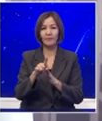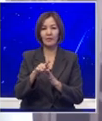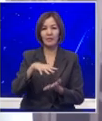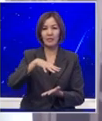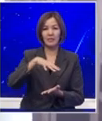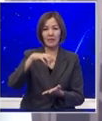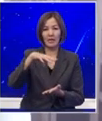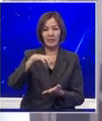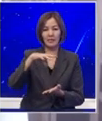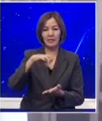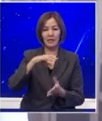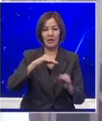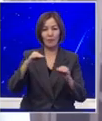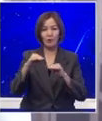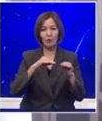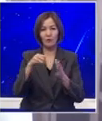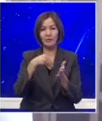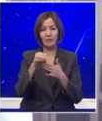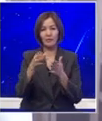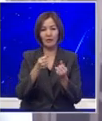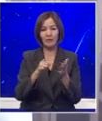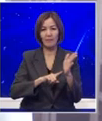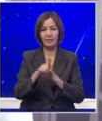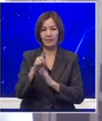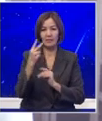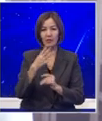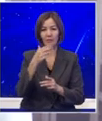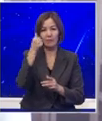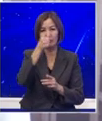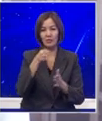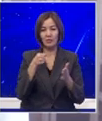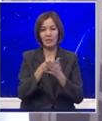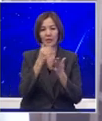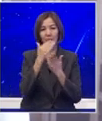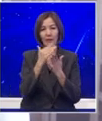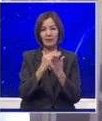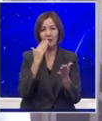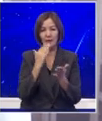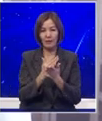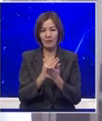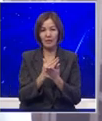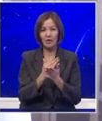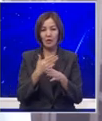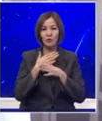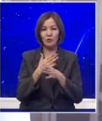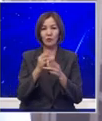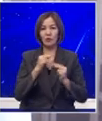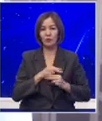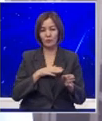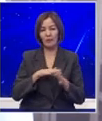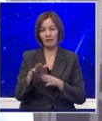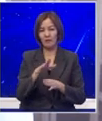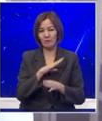ала бастадық. Архив саласында архив 2025 деген бағдарлама бар. Соның негізінде